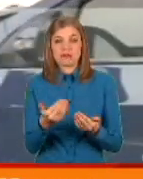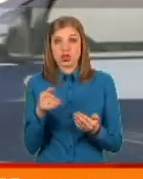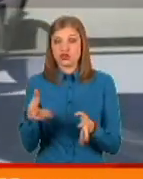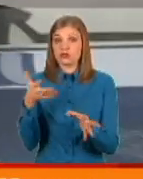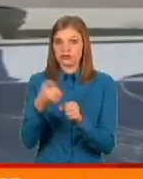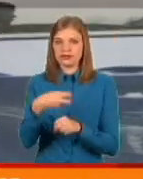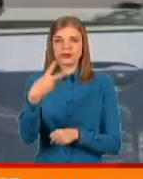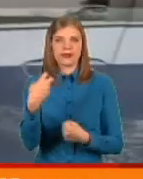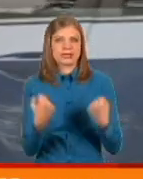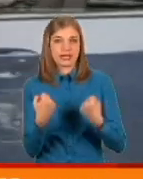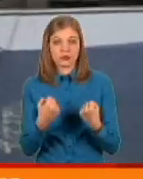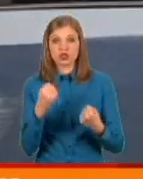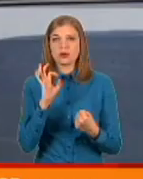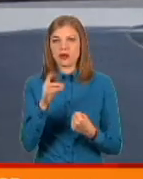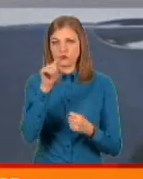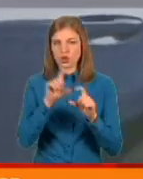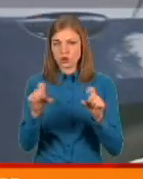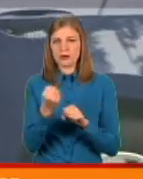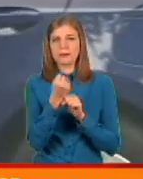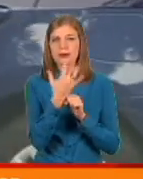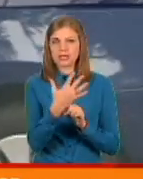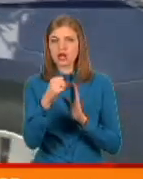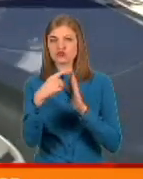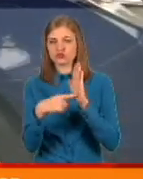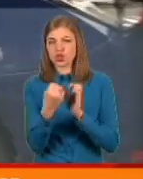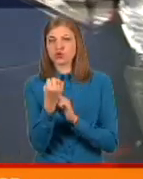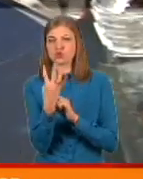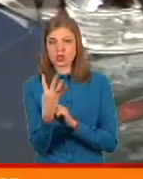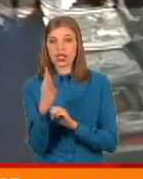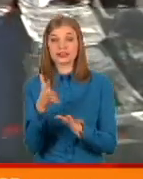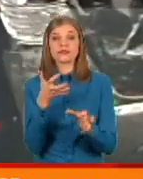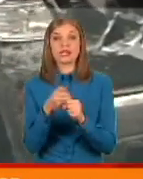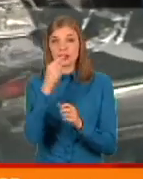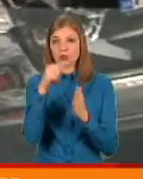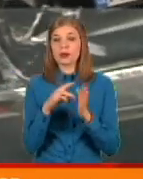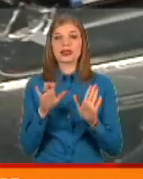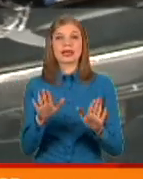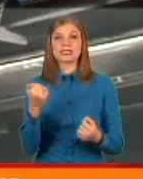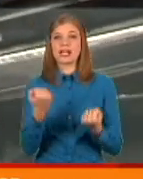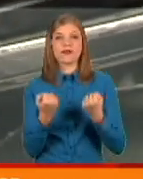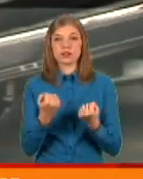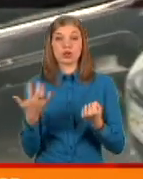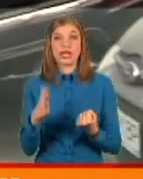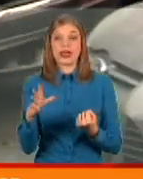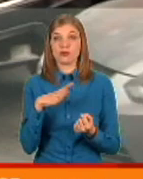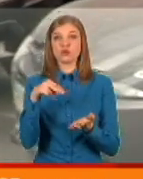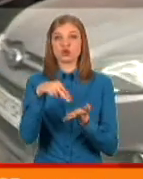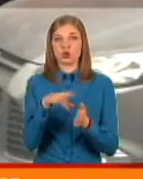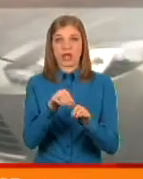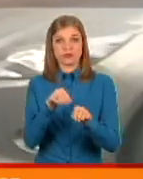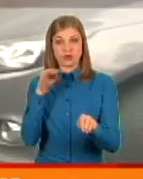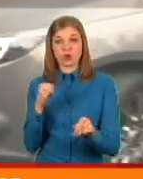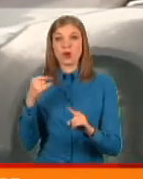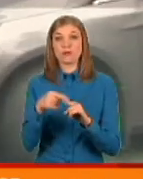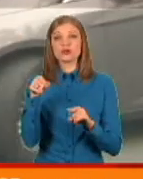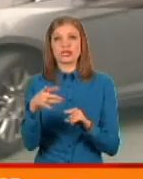зіткнулися 20 машин. От бачите, вони пронумеровані 15-та, 14-та. В ДТП потрапили не тільки ті автомобілі, які стояли в заторі, а